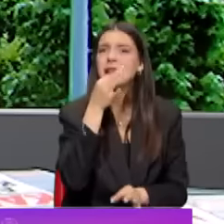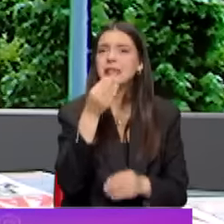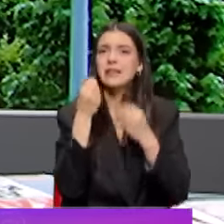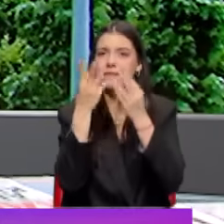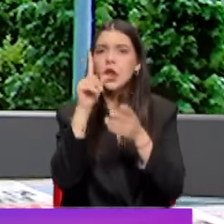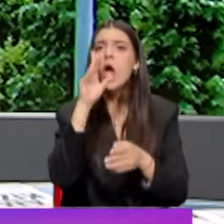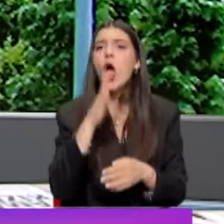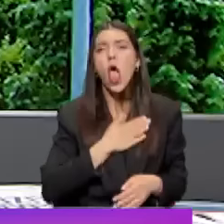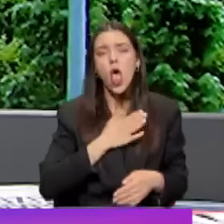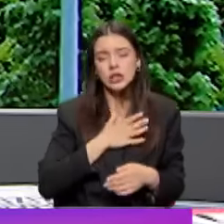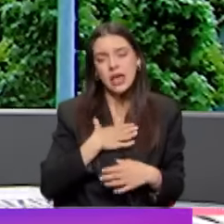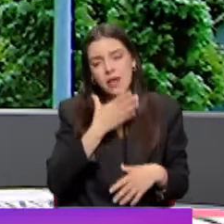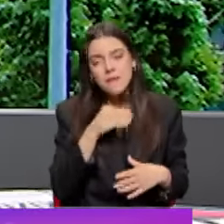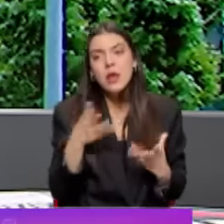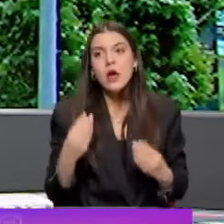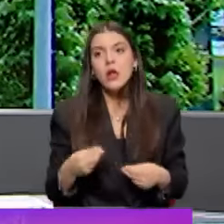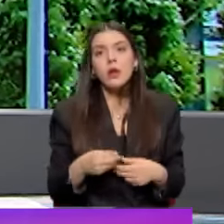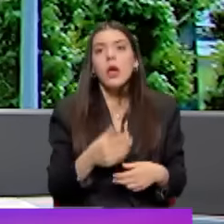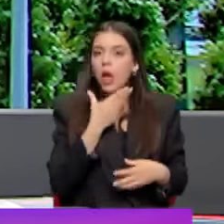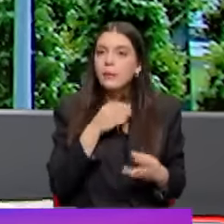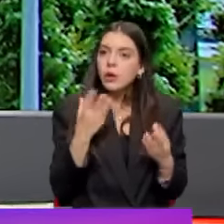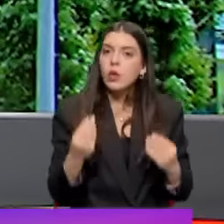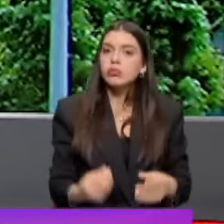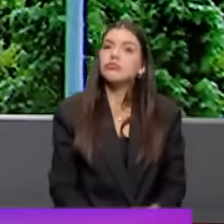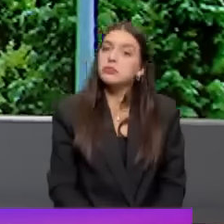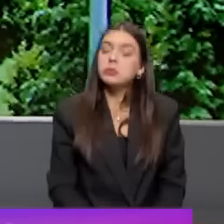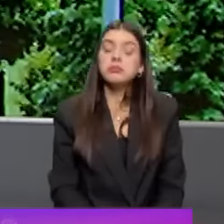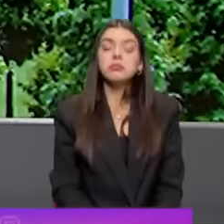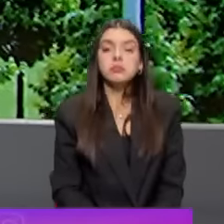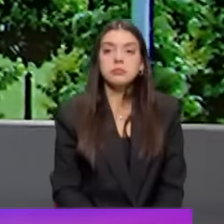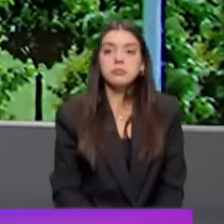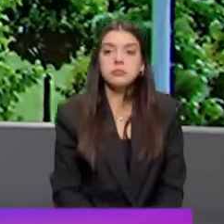önce emekli olayım demiş emekli de olmuş bu